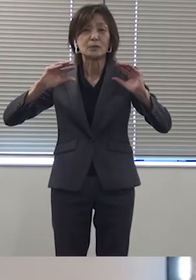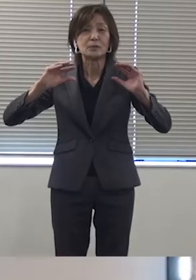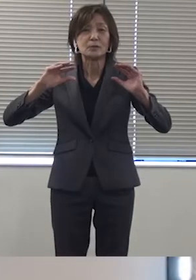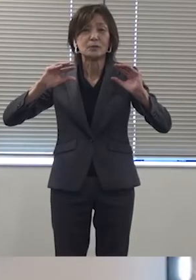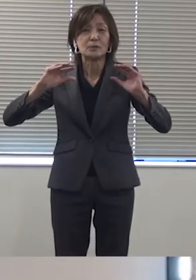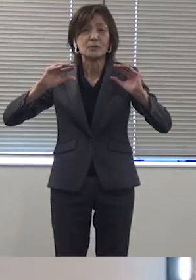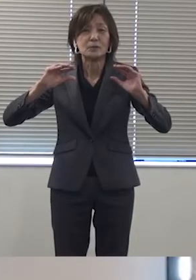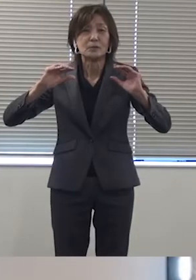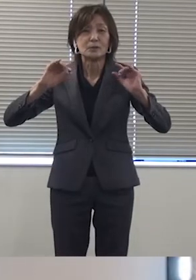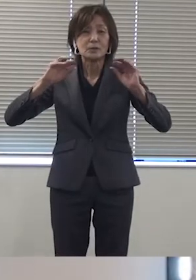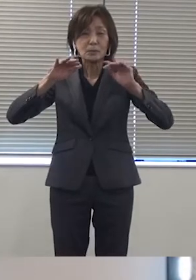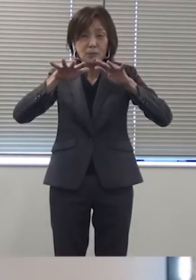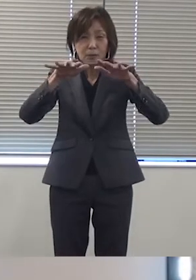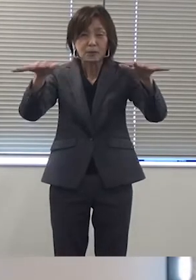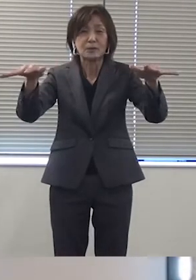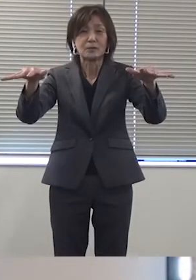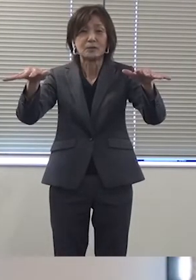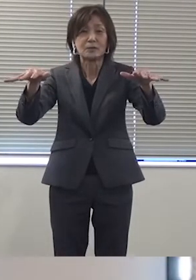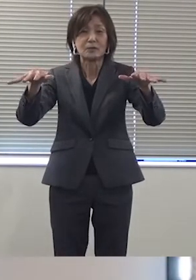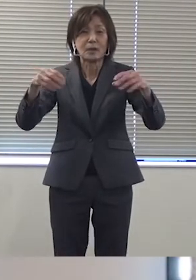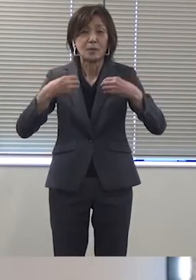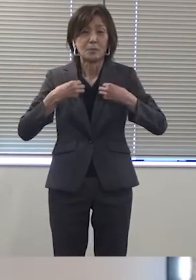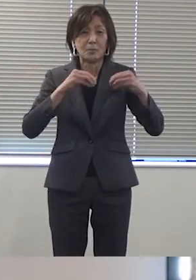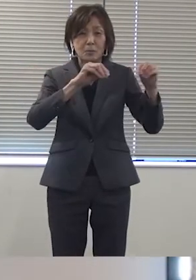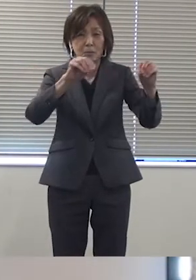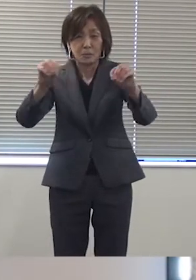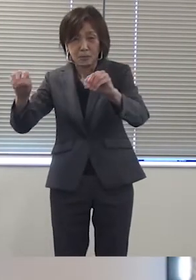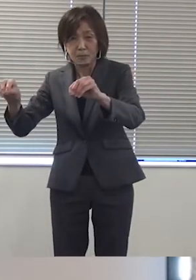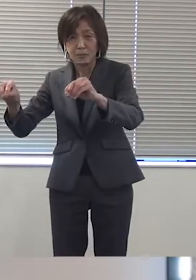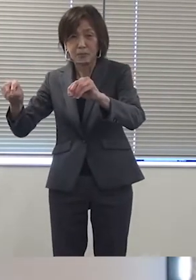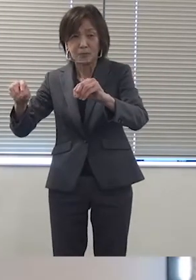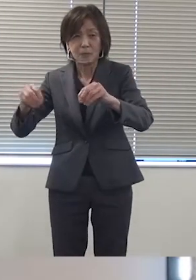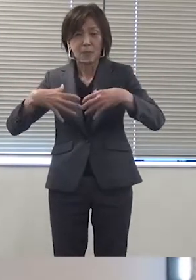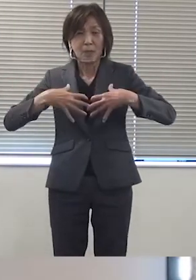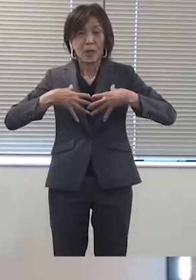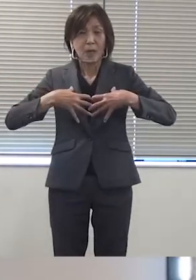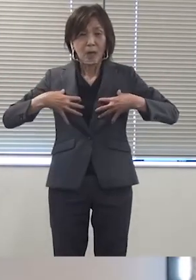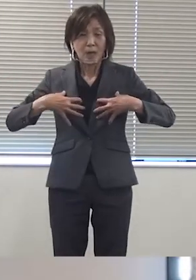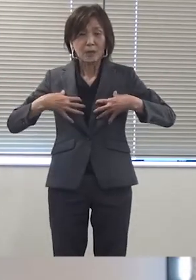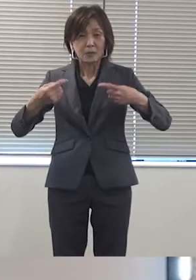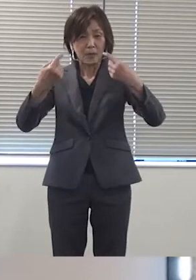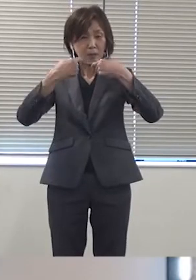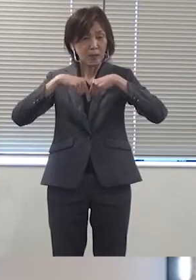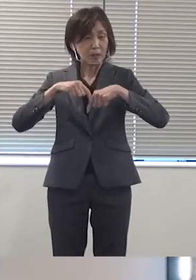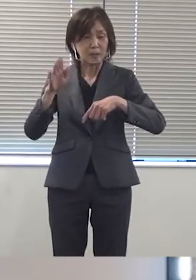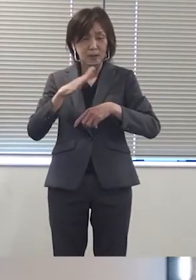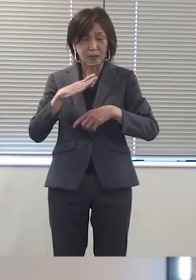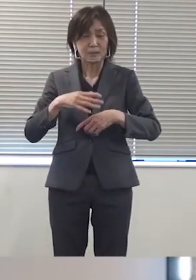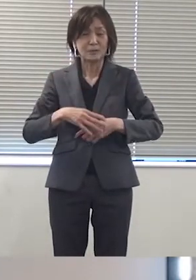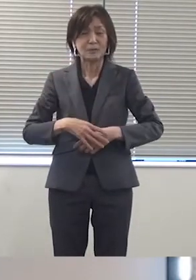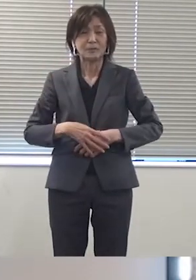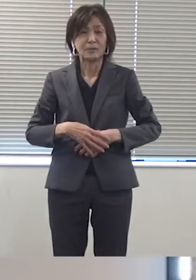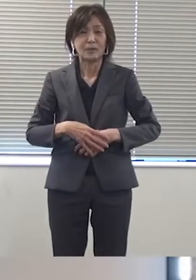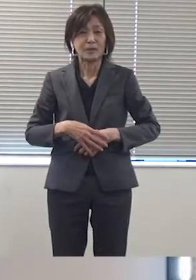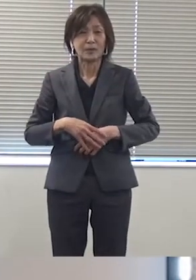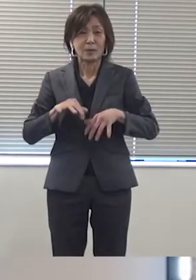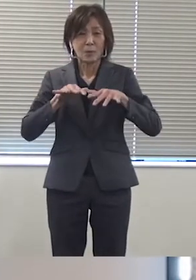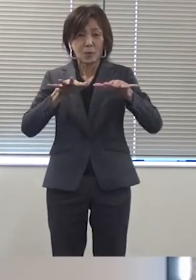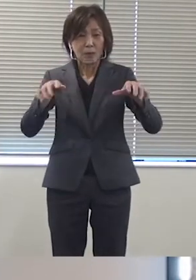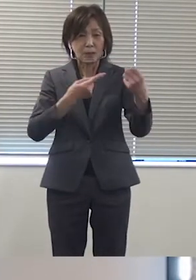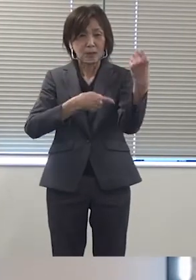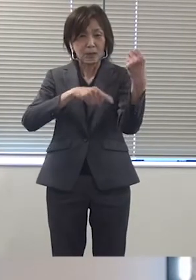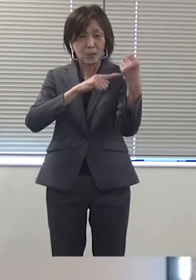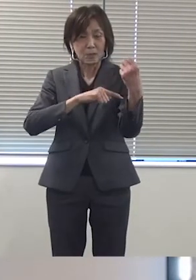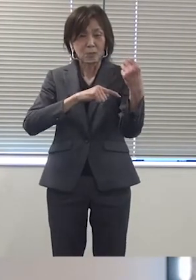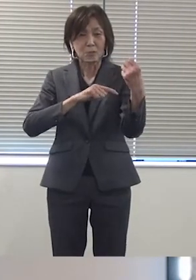が強くて、子どもから高齢者まで今感染が全部広がっているので、今我々が一番心